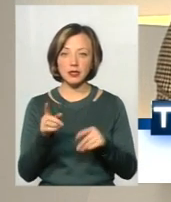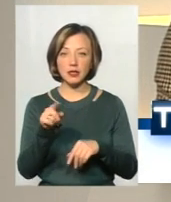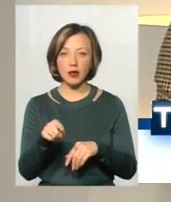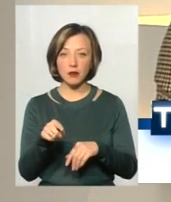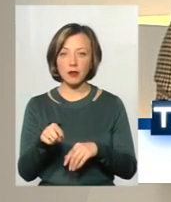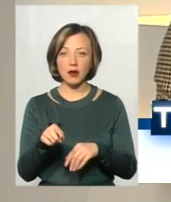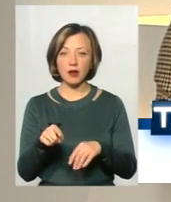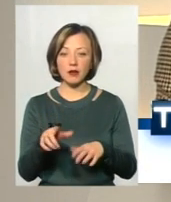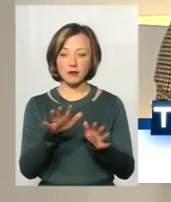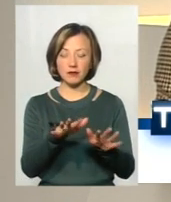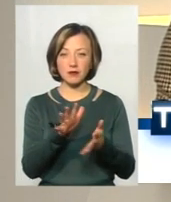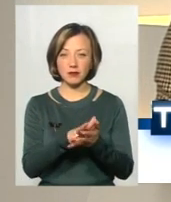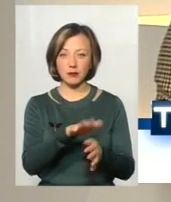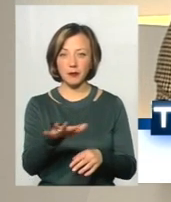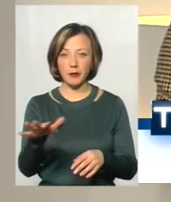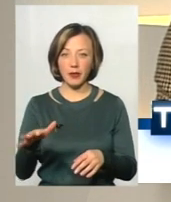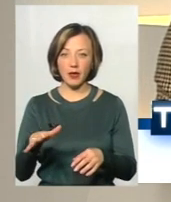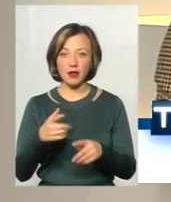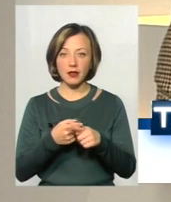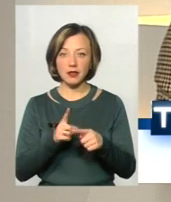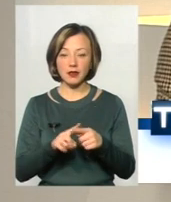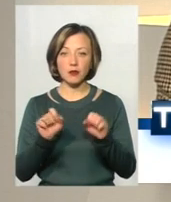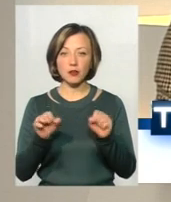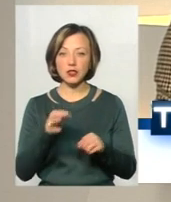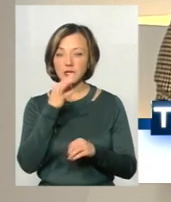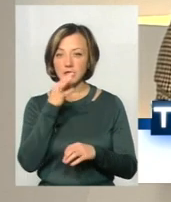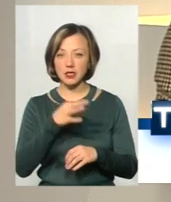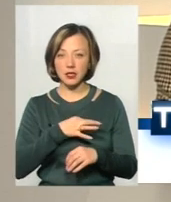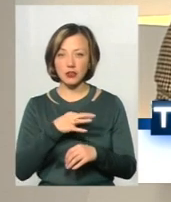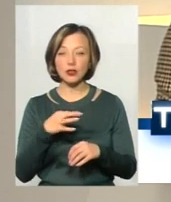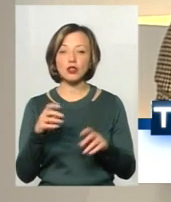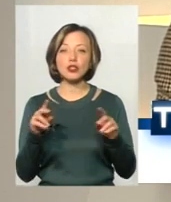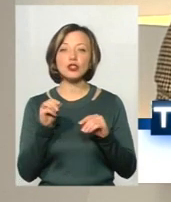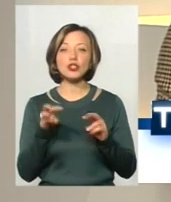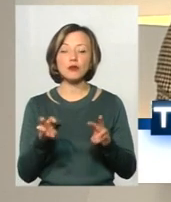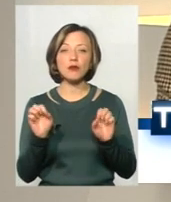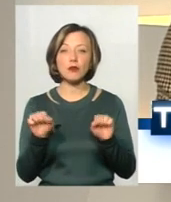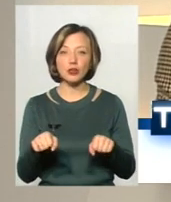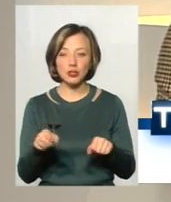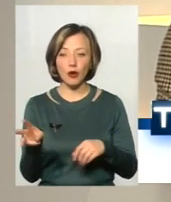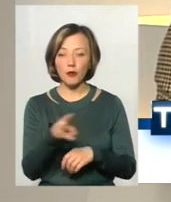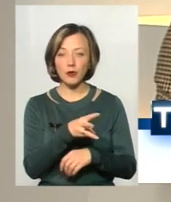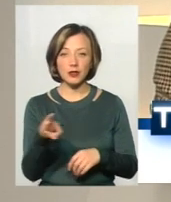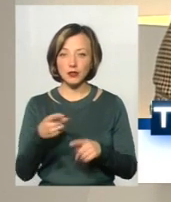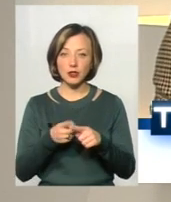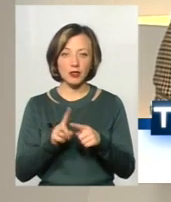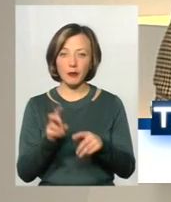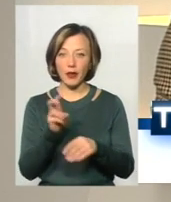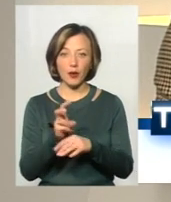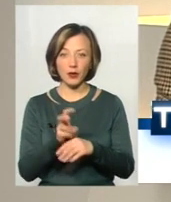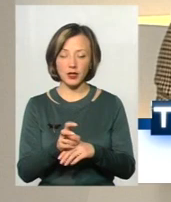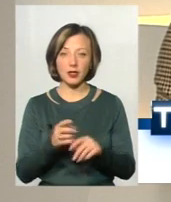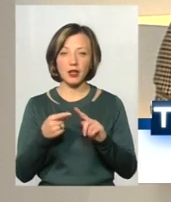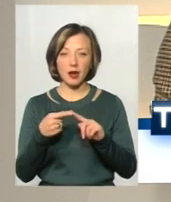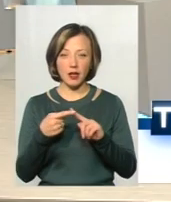все згаджено, і вони містять територію. Ви можете сказати, чим можна покропити, щоб вони туди не ходили?